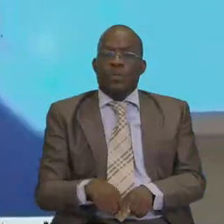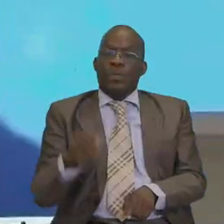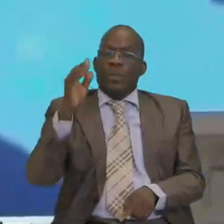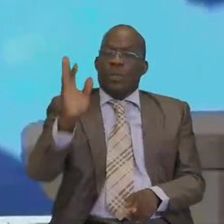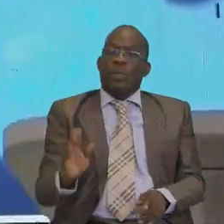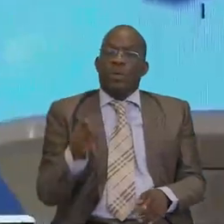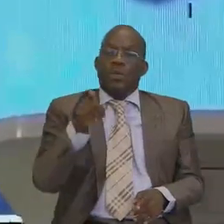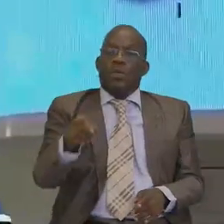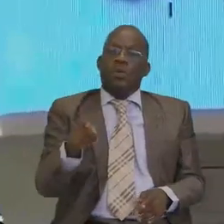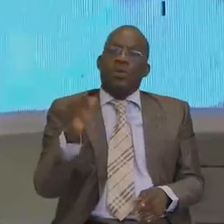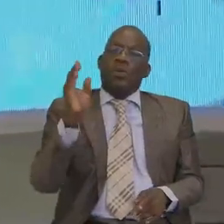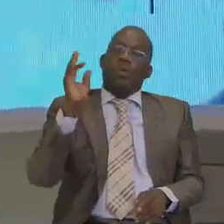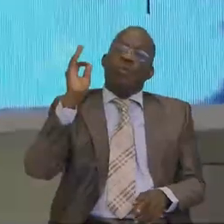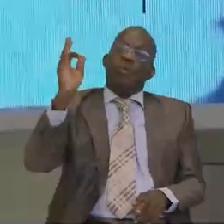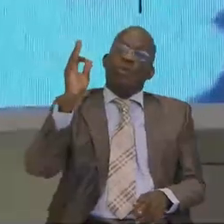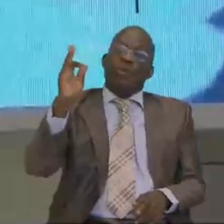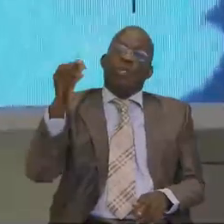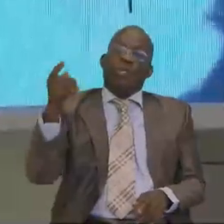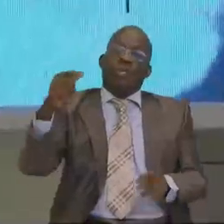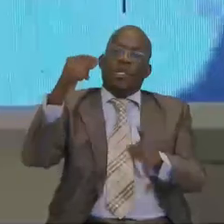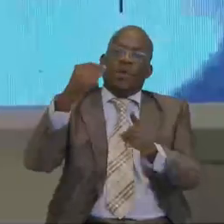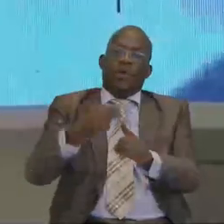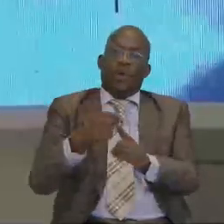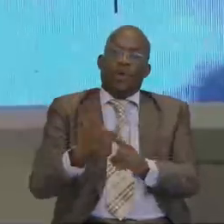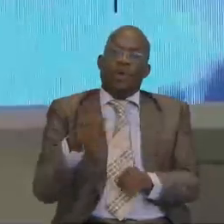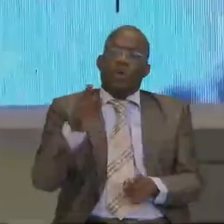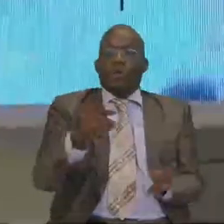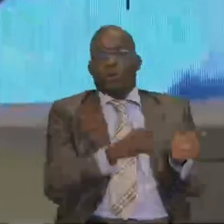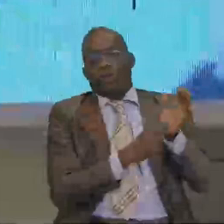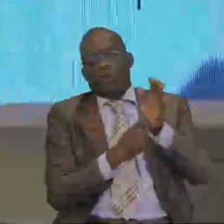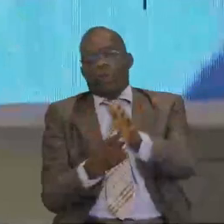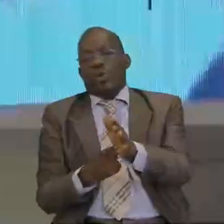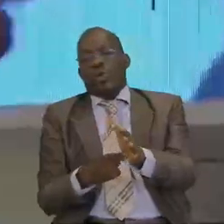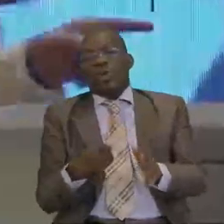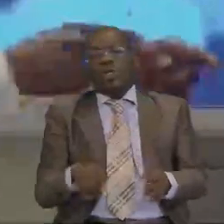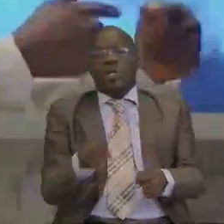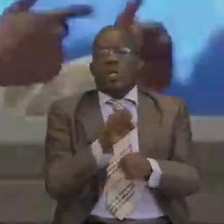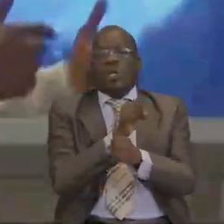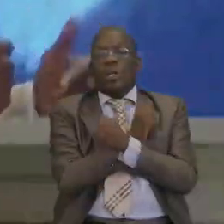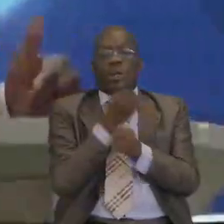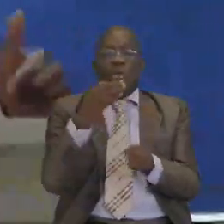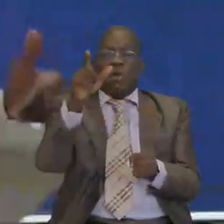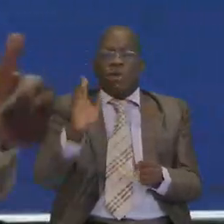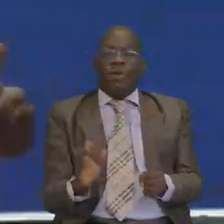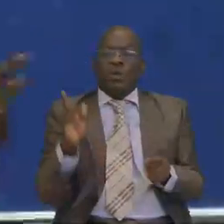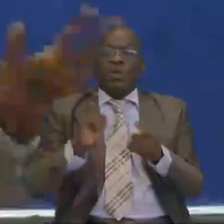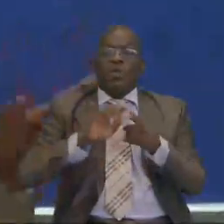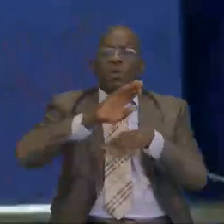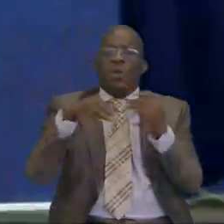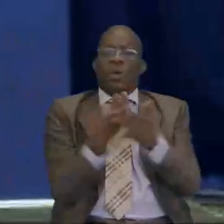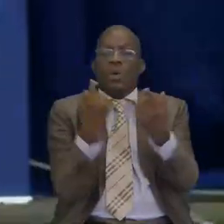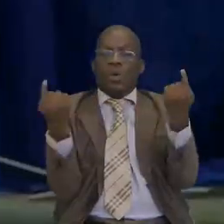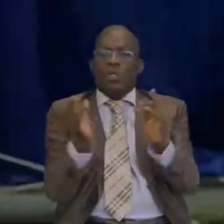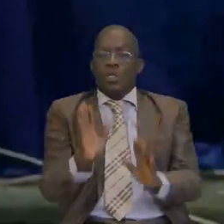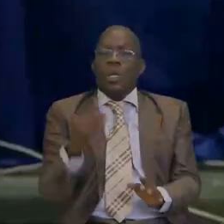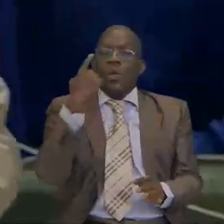tu prêches l'évangile. Tu montres l'amour de Dieu à tous les pécheurs. Pour que quiconque